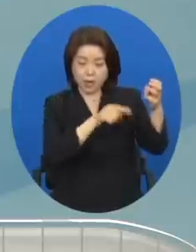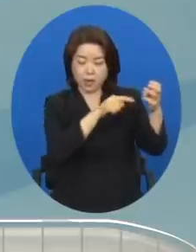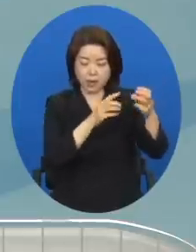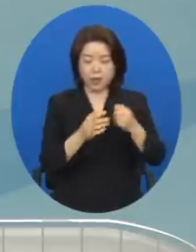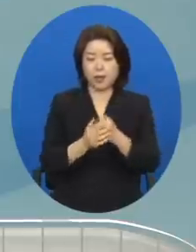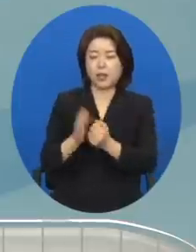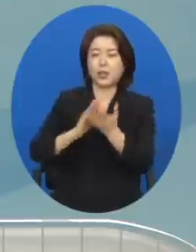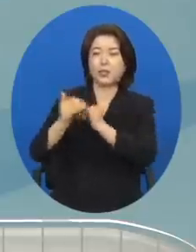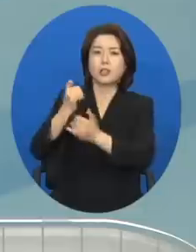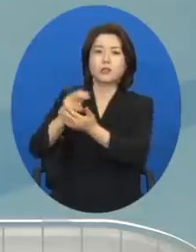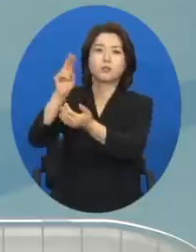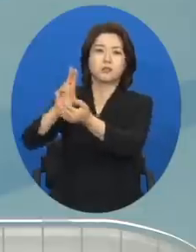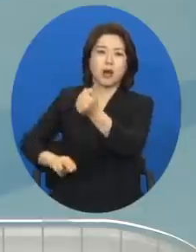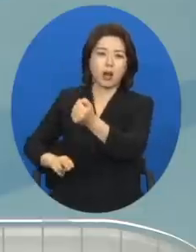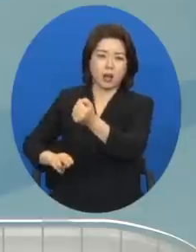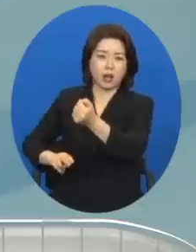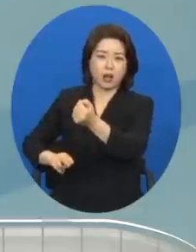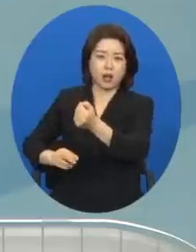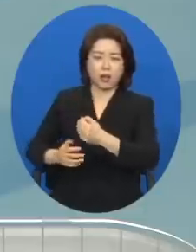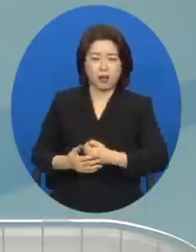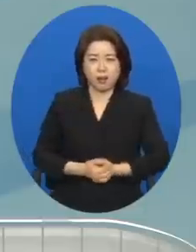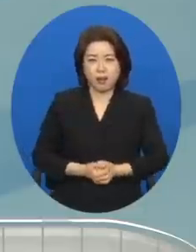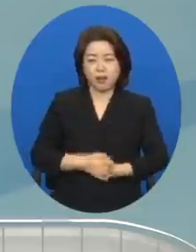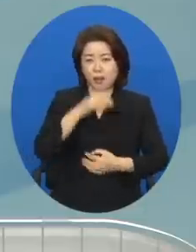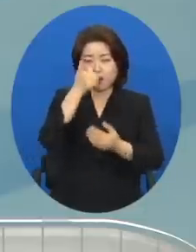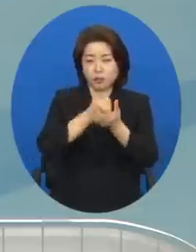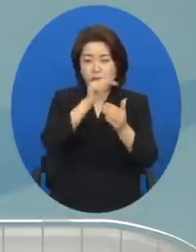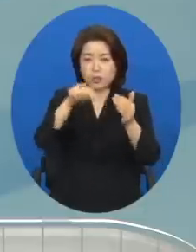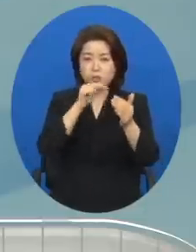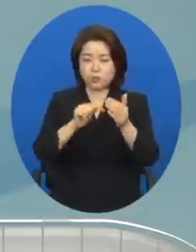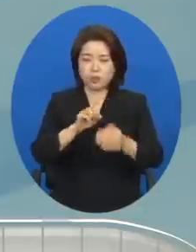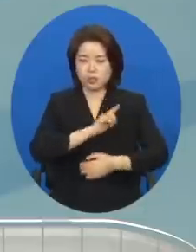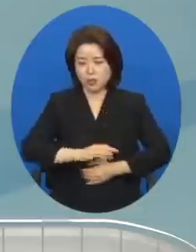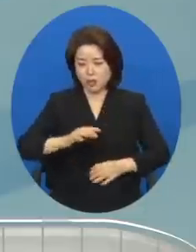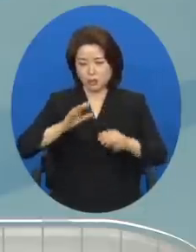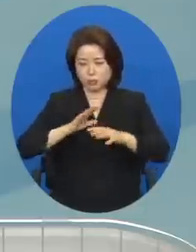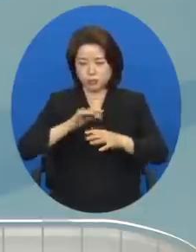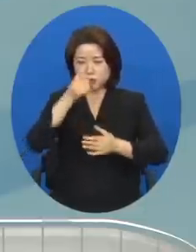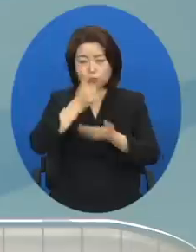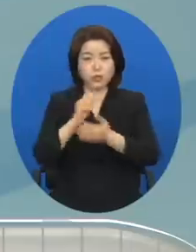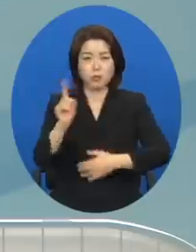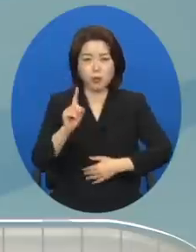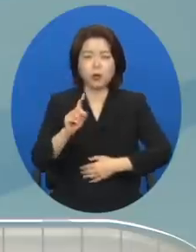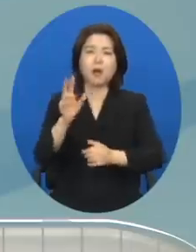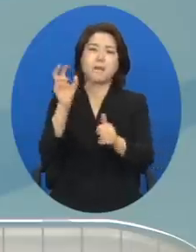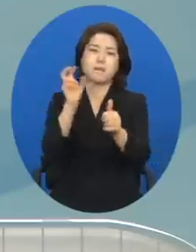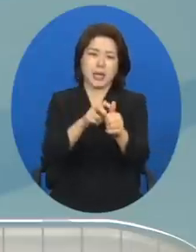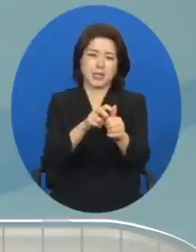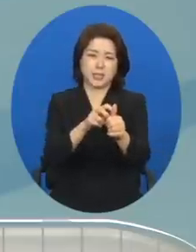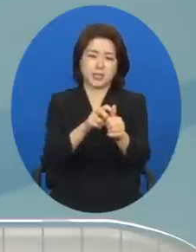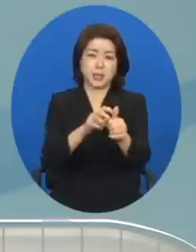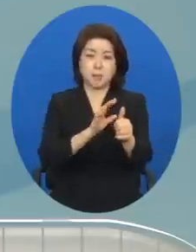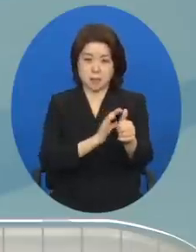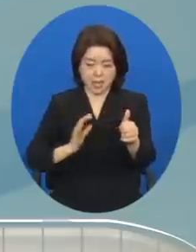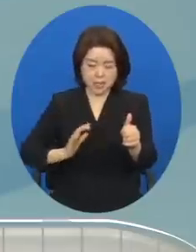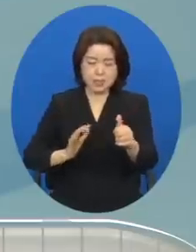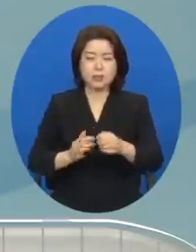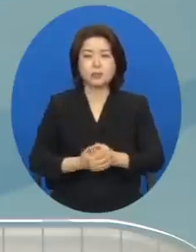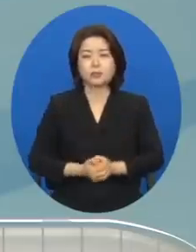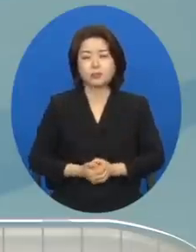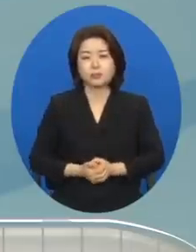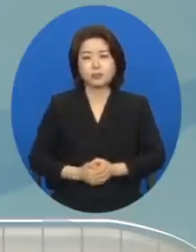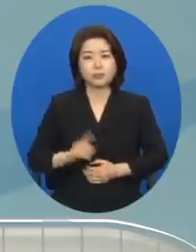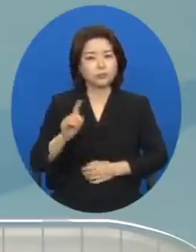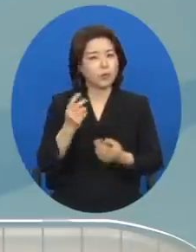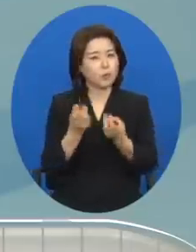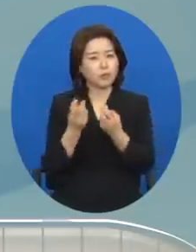여러분, 죄 중에서 제일 무서운 죄를 꼽으라면 아마 배신일 거예요. 그걸 어떻게